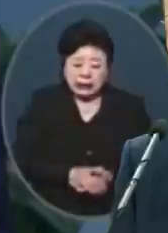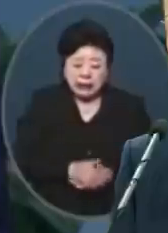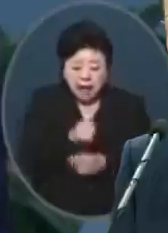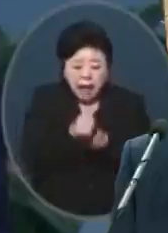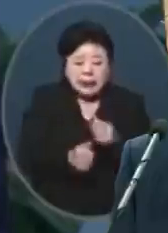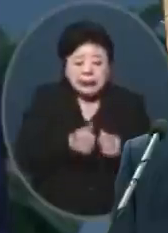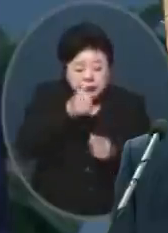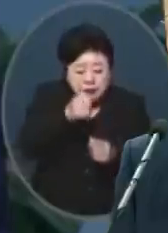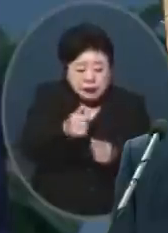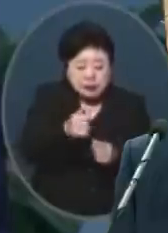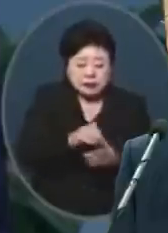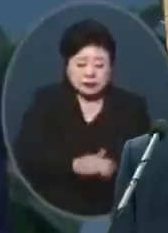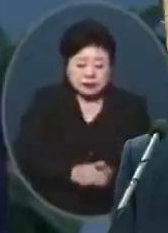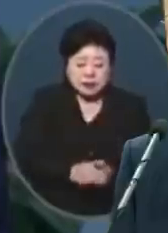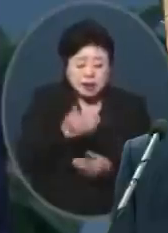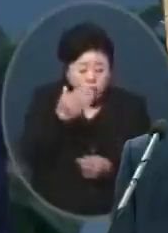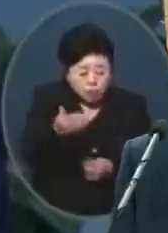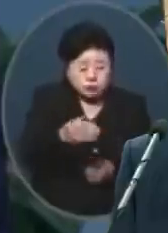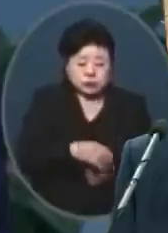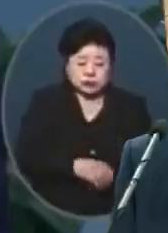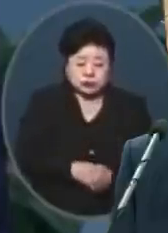하나님은 여러분을